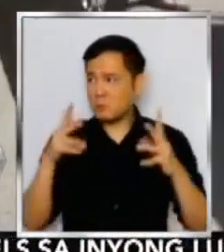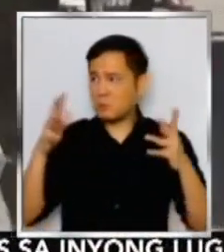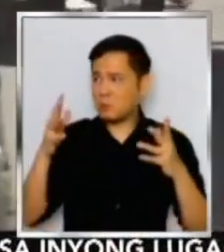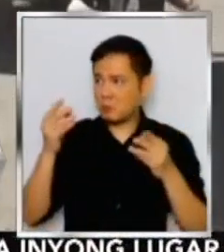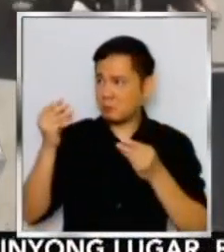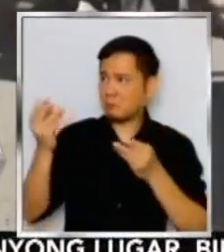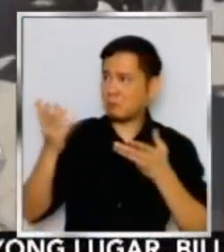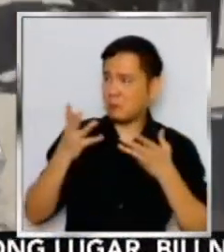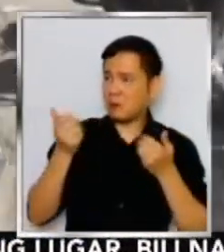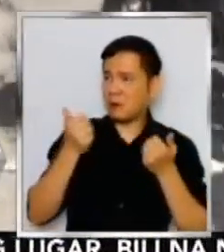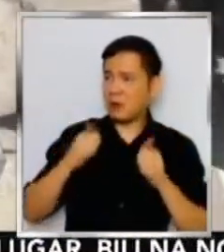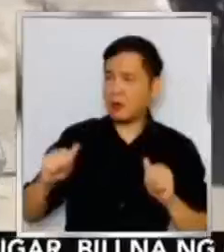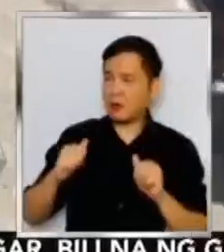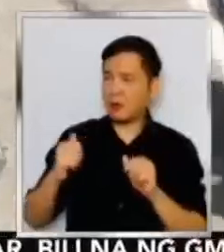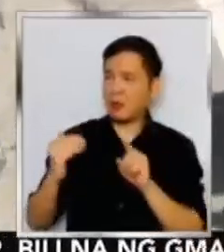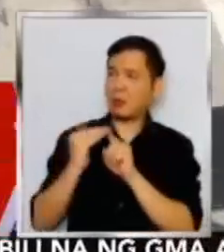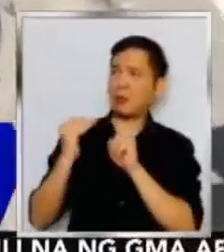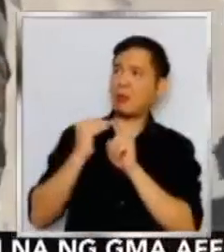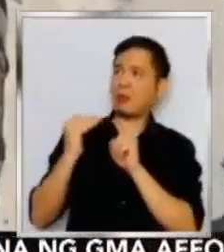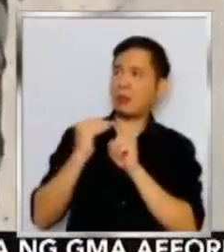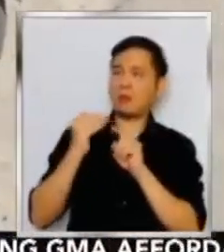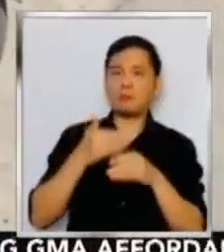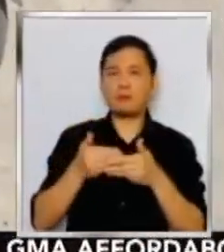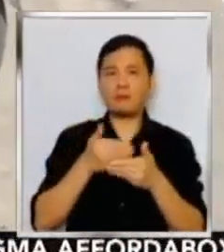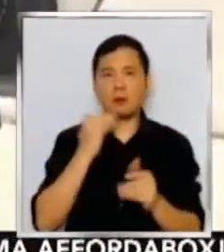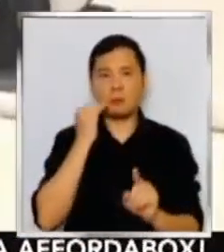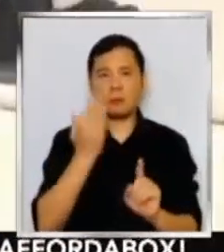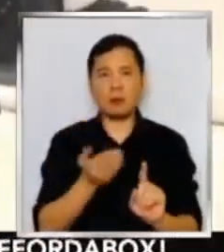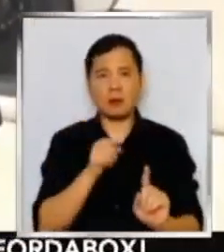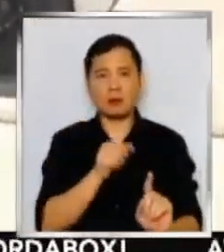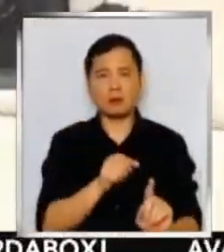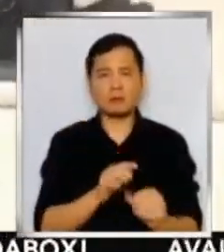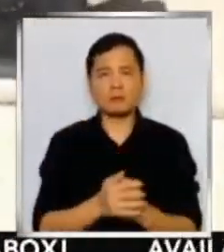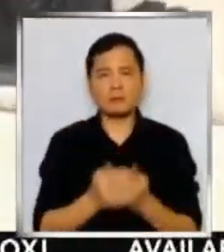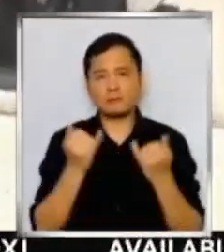mamatay ang biktima. Iniimbestigahan pa ang motibo sa pagpatay.